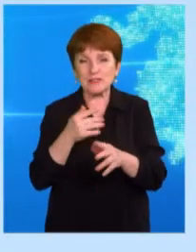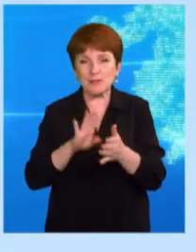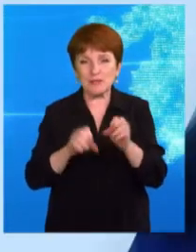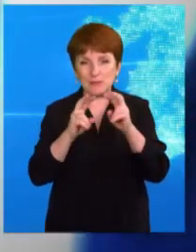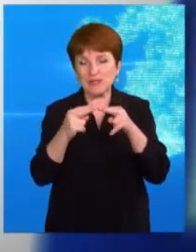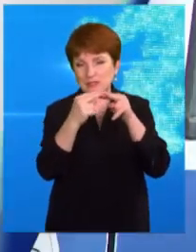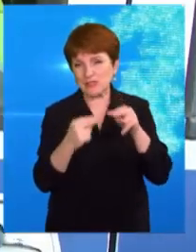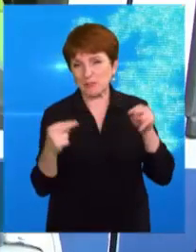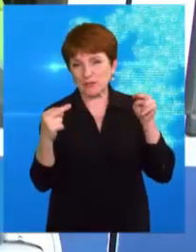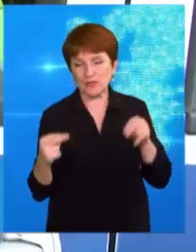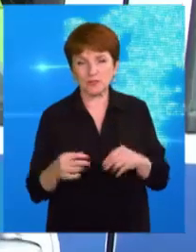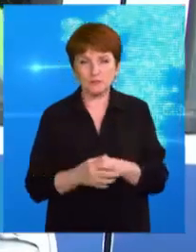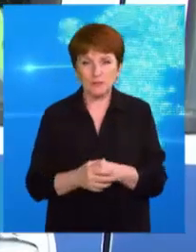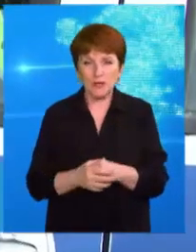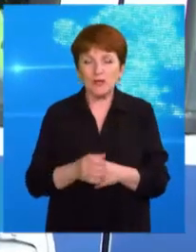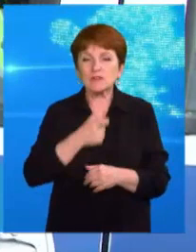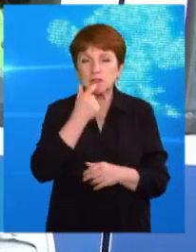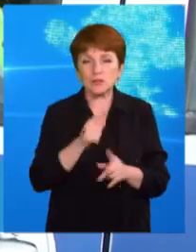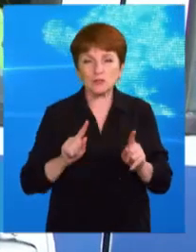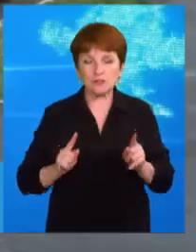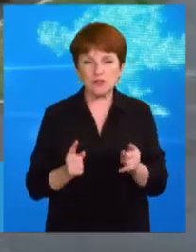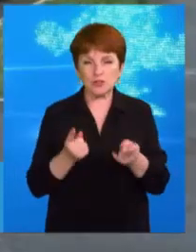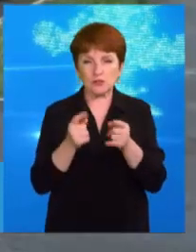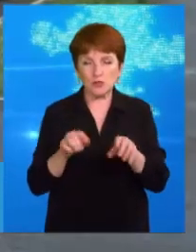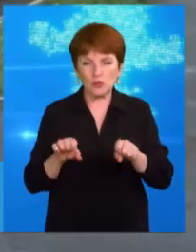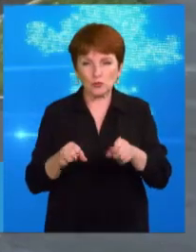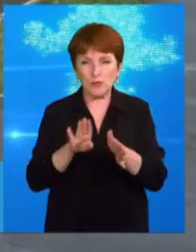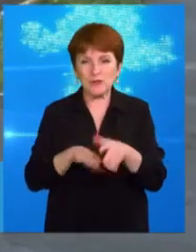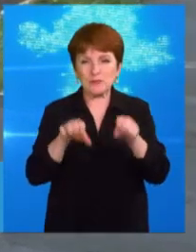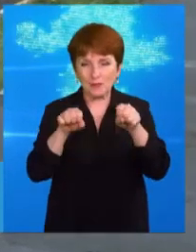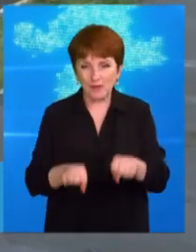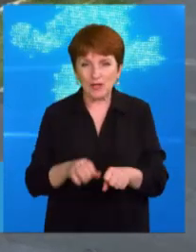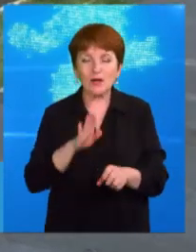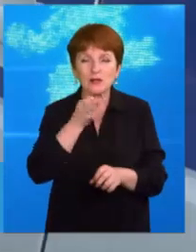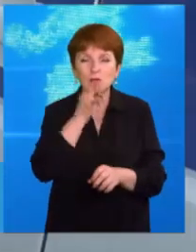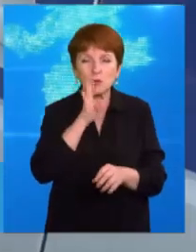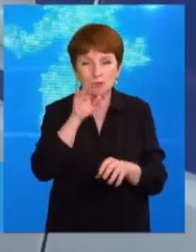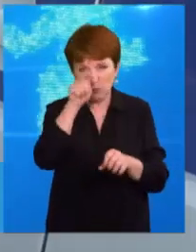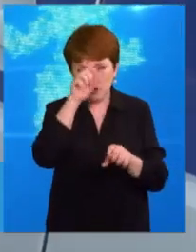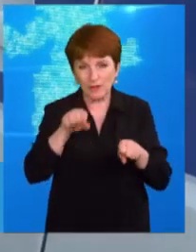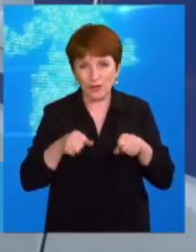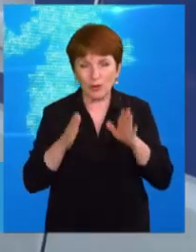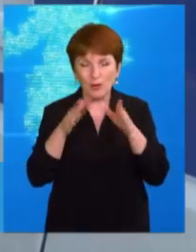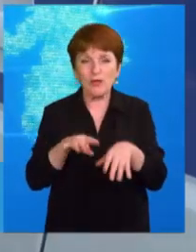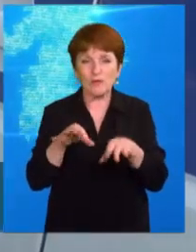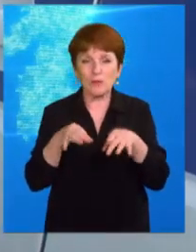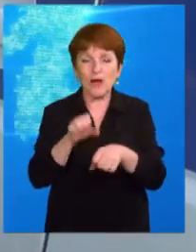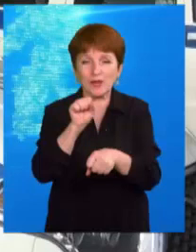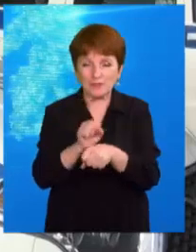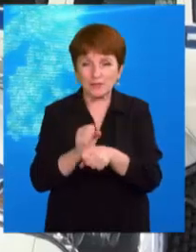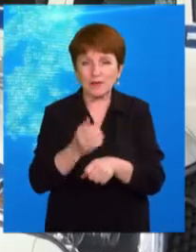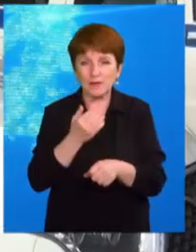линии электропередач. В Златоусте задержали скутериста-бесправника. Рано утром мужчина ехал по улице, и его остановили